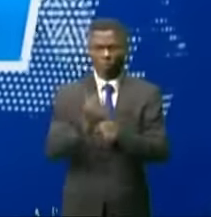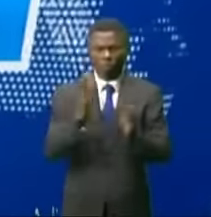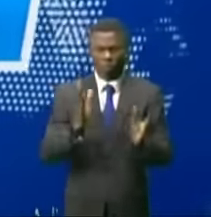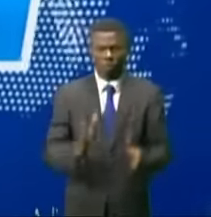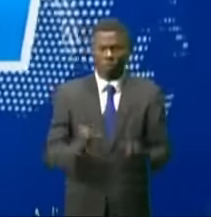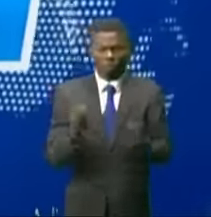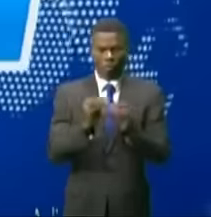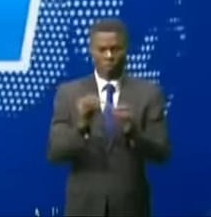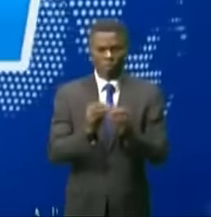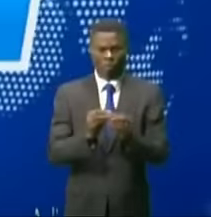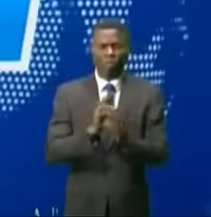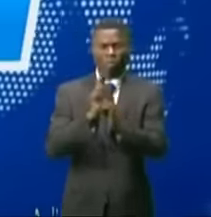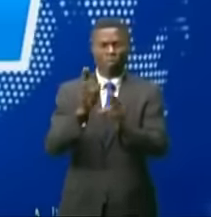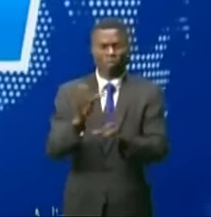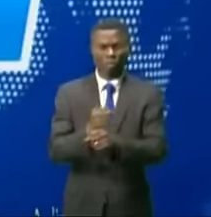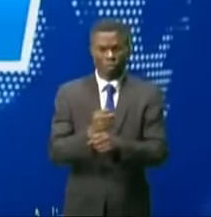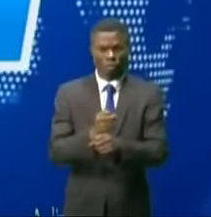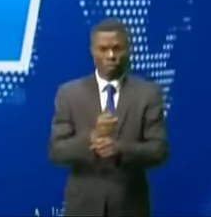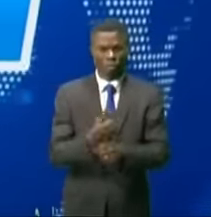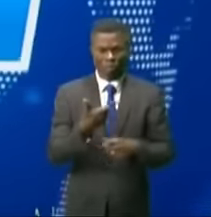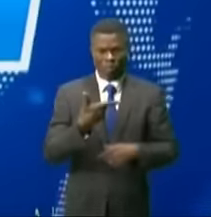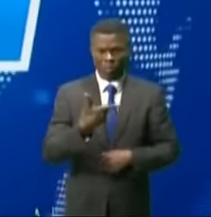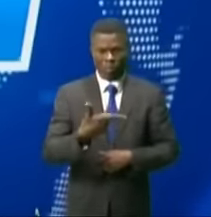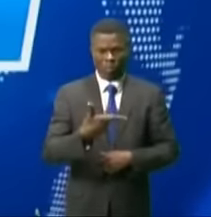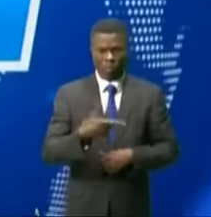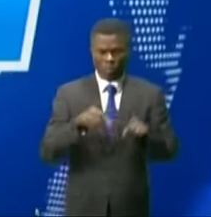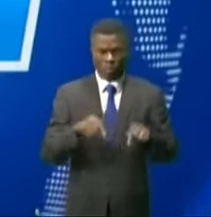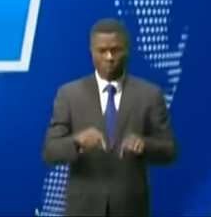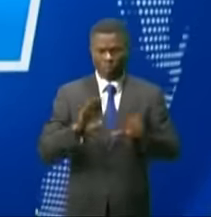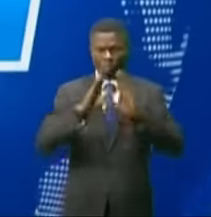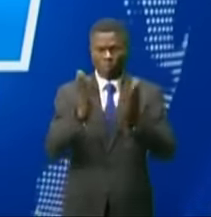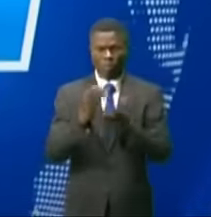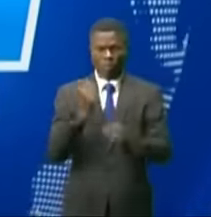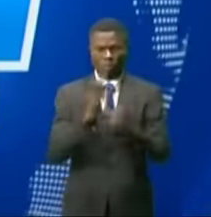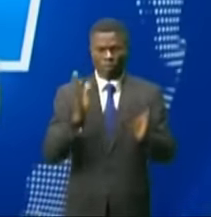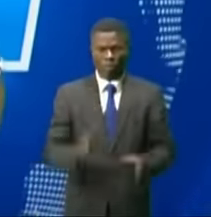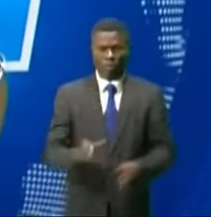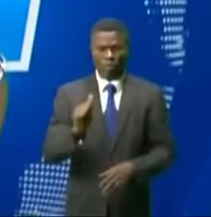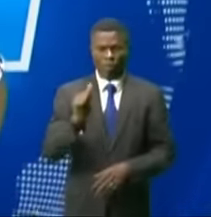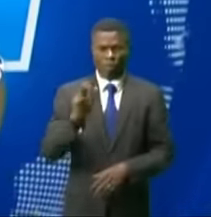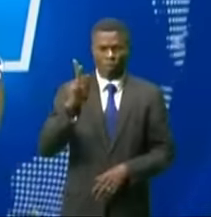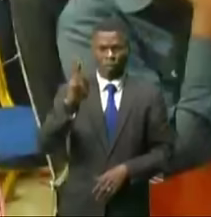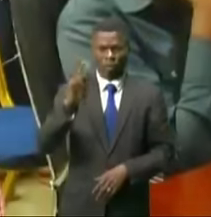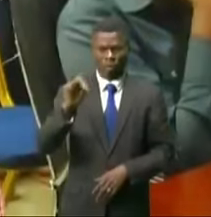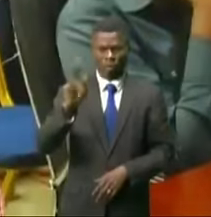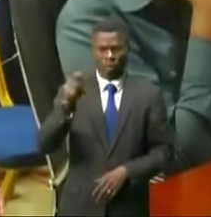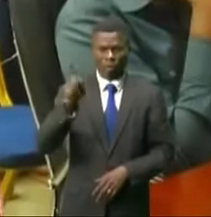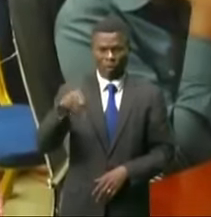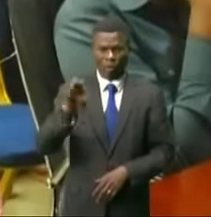une réunion de restitution a eu lieu ce mardi avec tous les personnels de l'ANAPEX. Edith Chala.